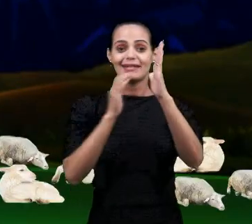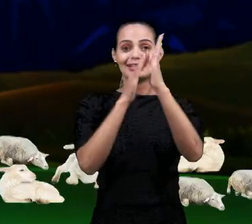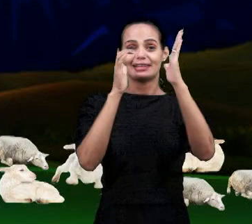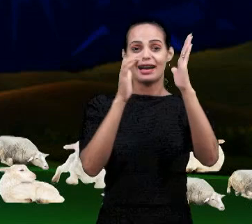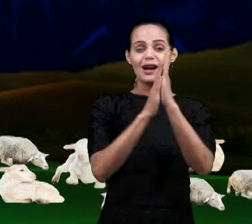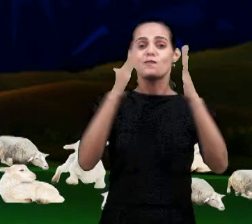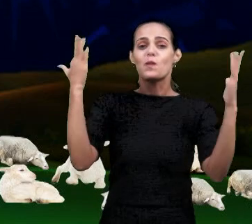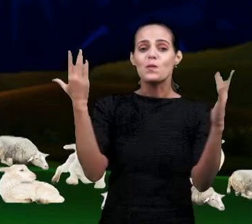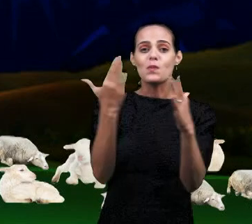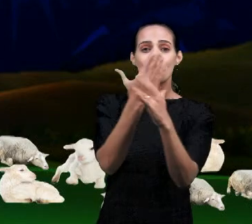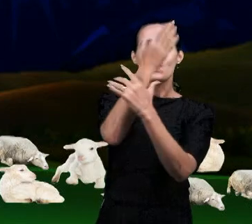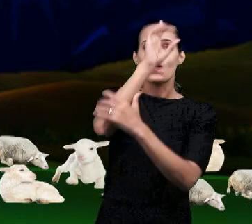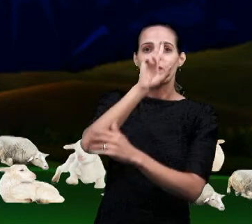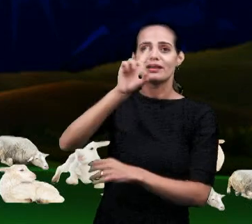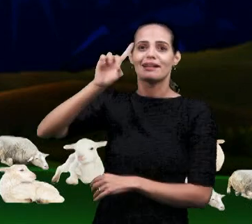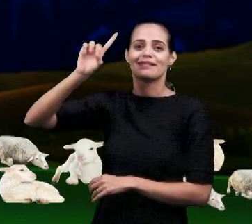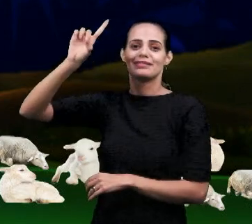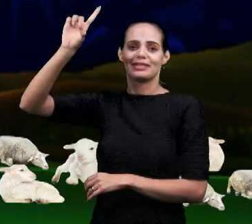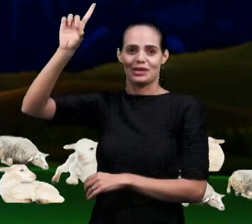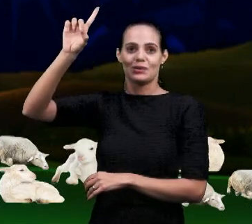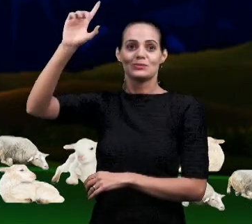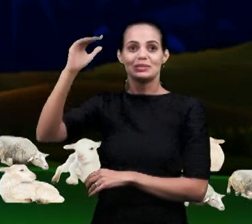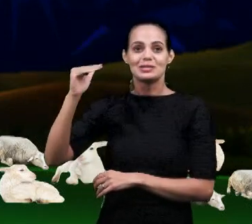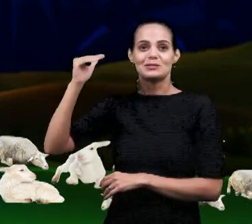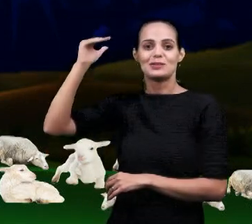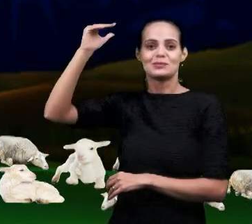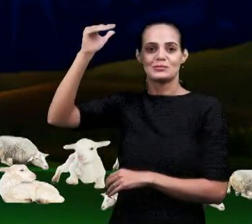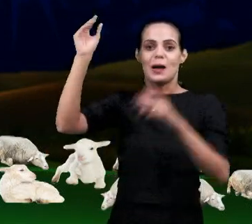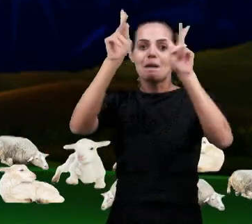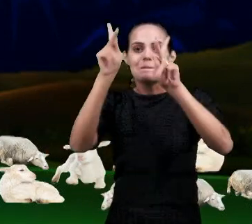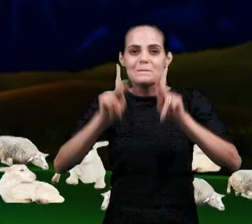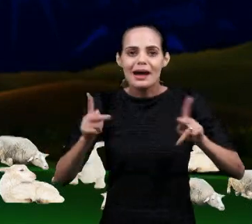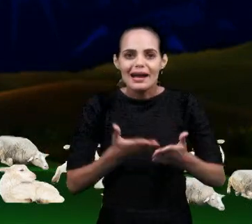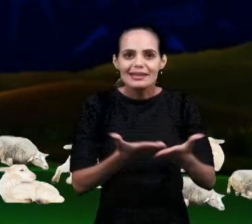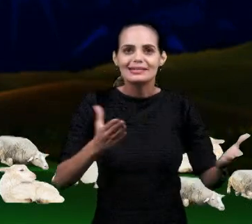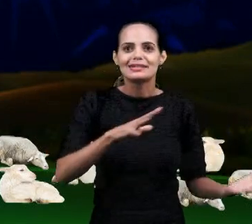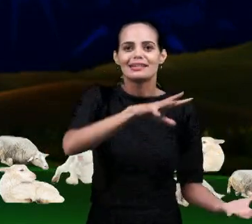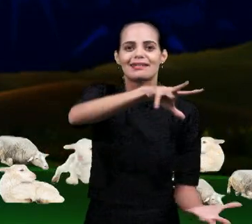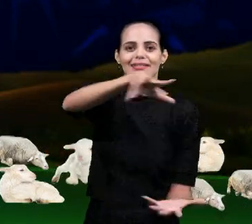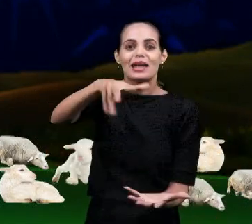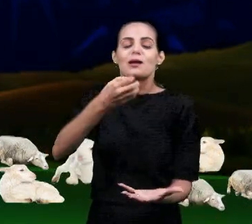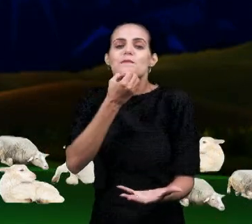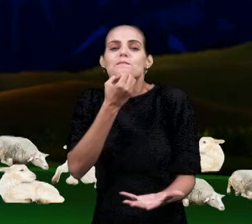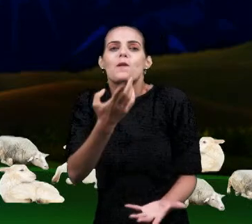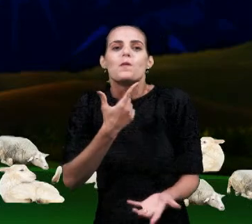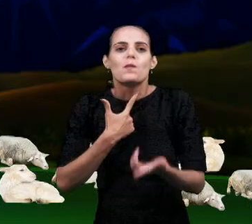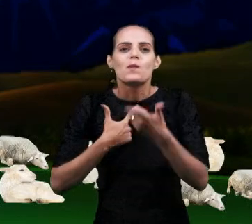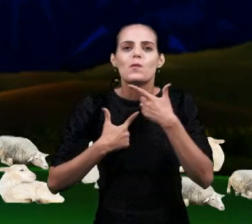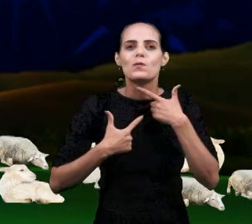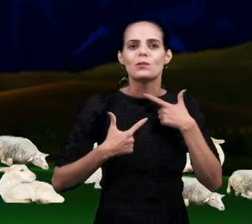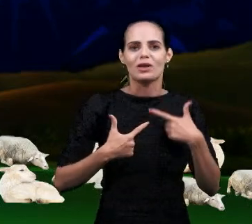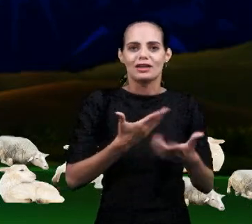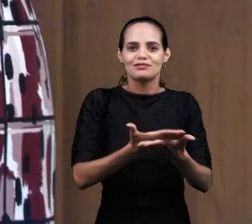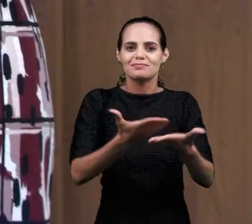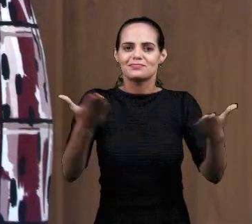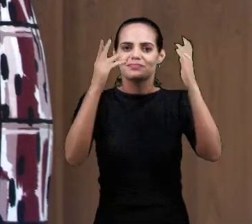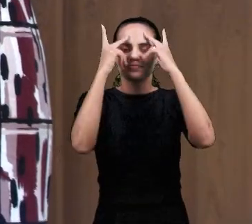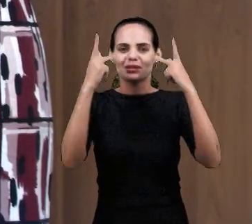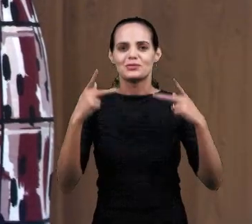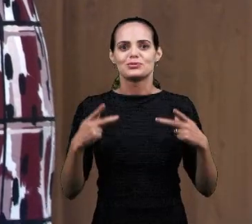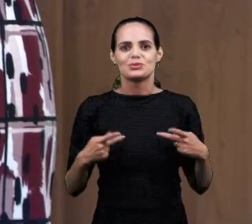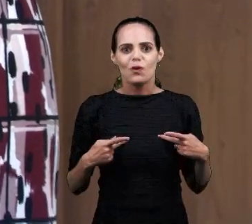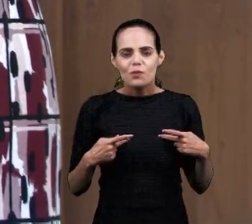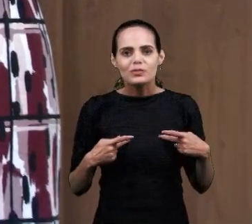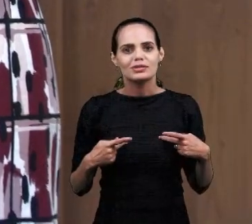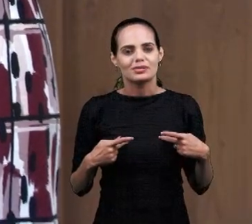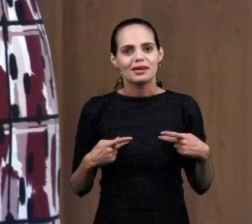hauteurs, paix sur la terre, bonne volonté envers les hommes. Imaginez quel merveilleux, un chœur d'anges qui chantait.